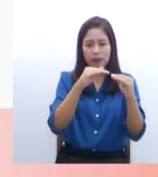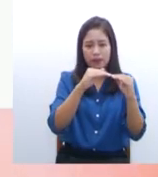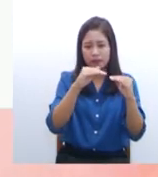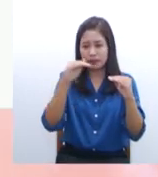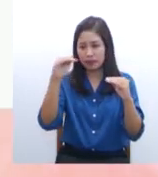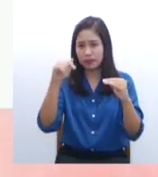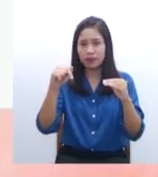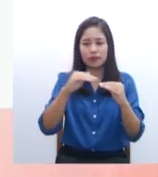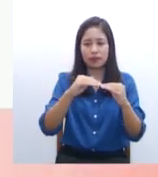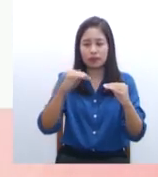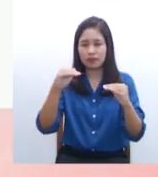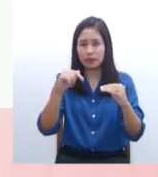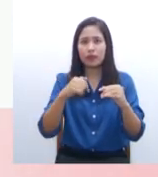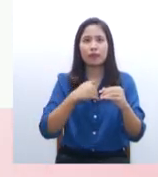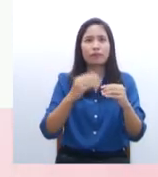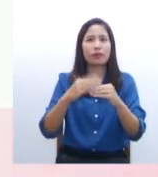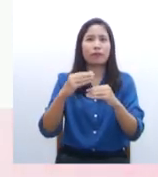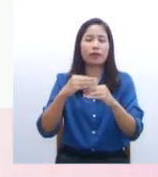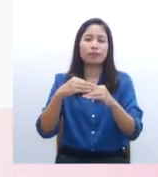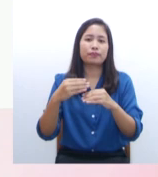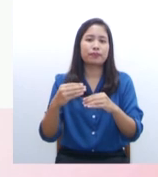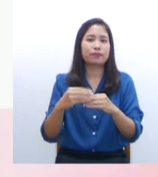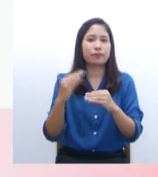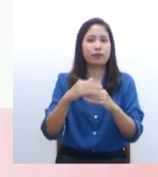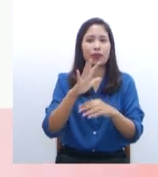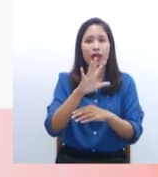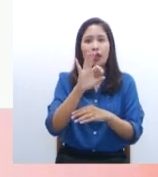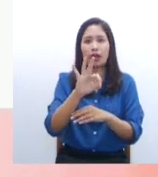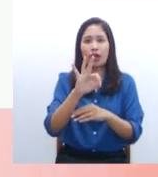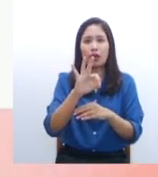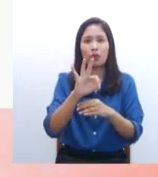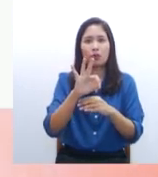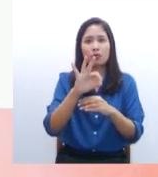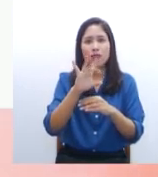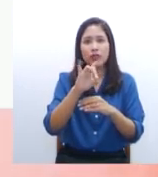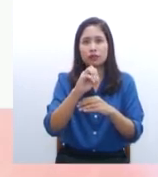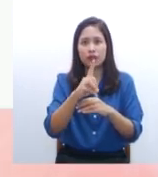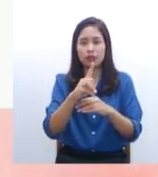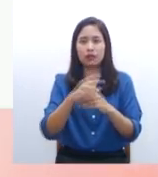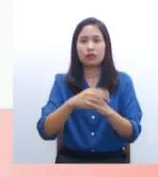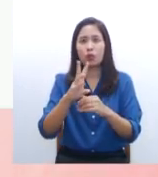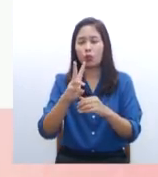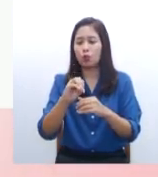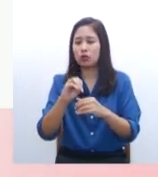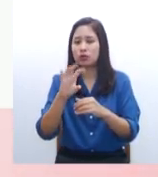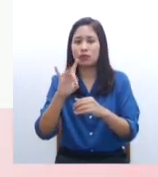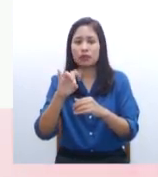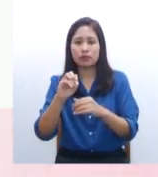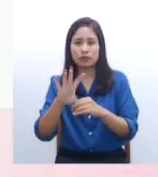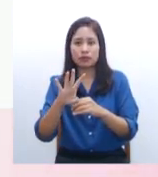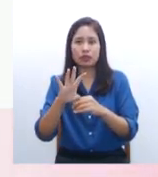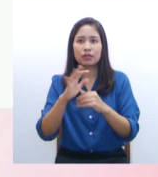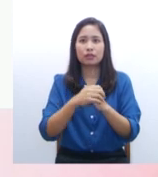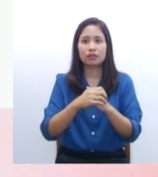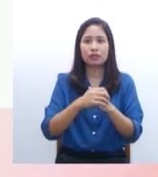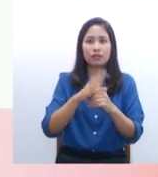ได้คะแนน 74.02 คะแนนนะครับแล้วก็ปี59ได้ 81.36 นะครับปี60ได้ 84.70 นะครับปี